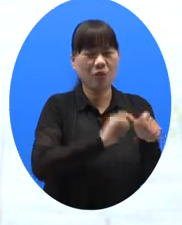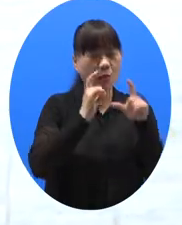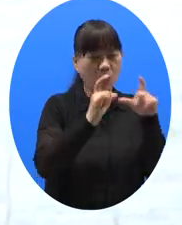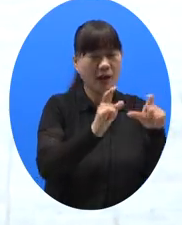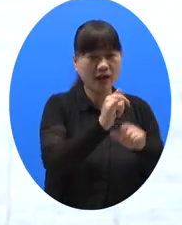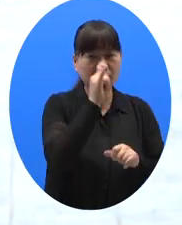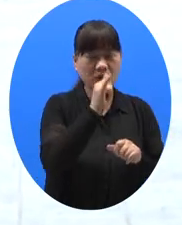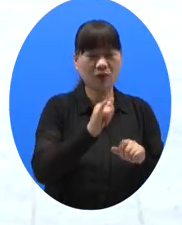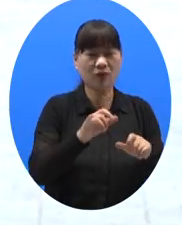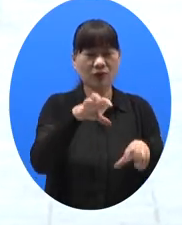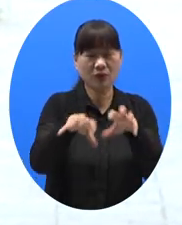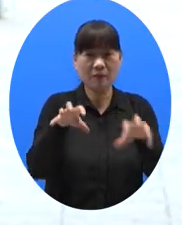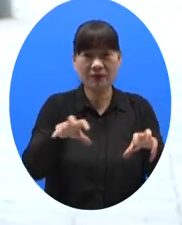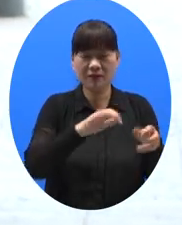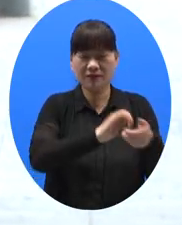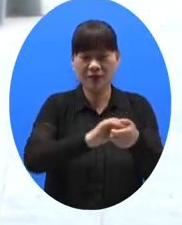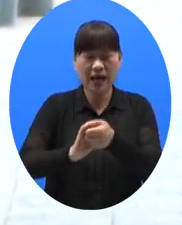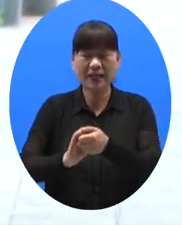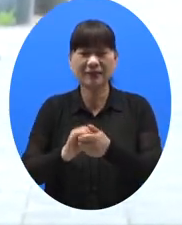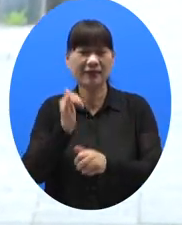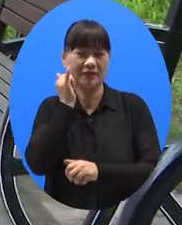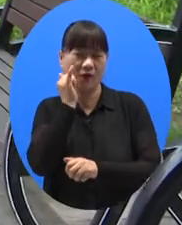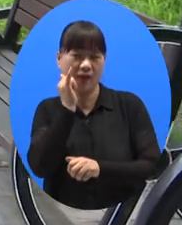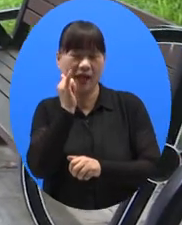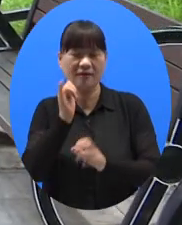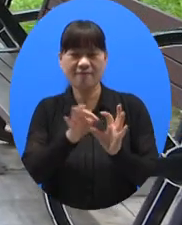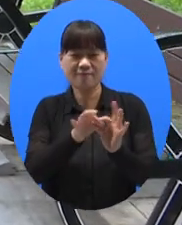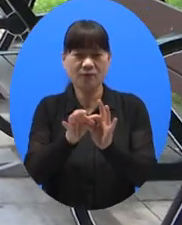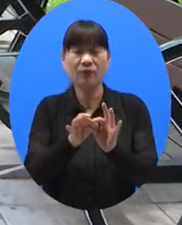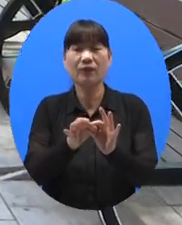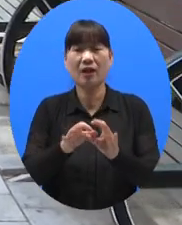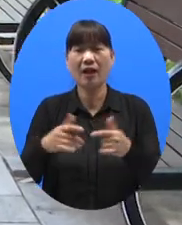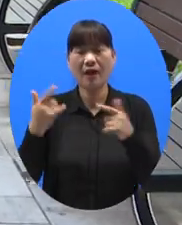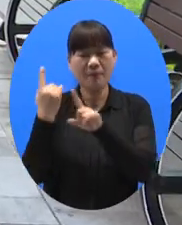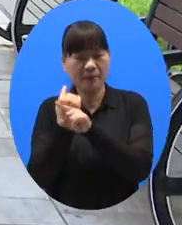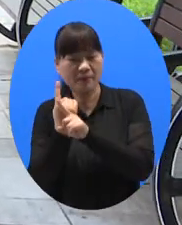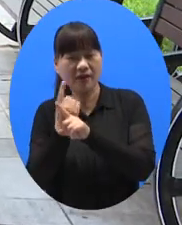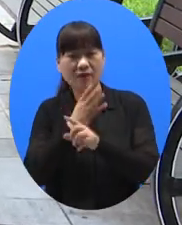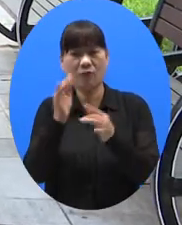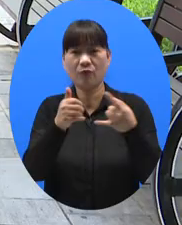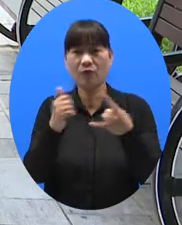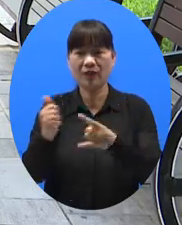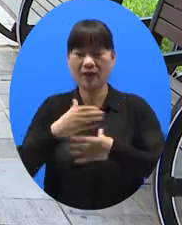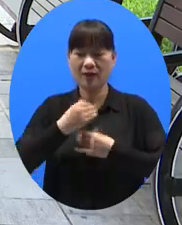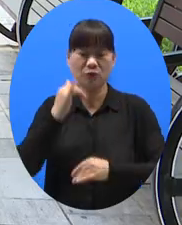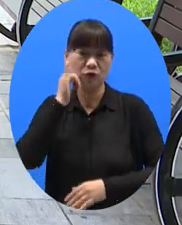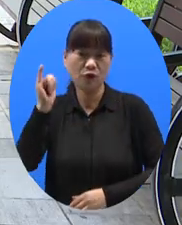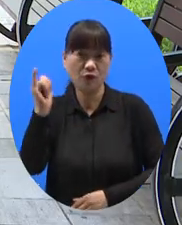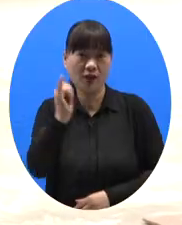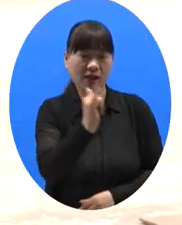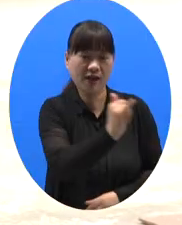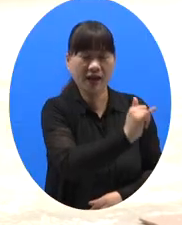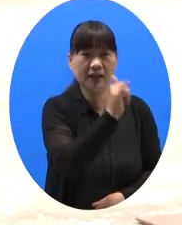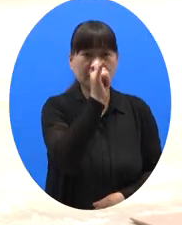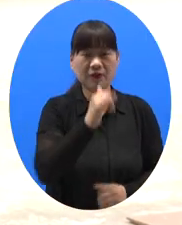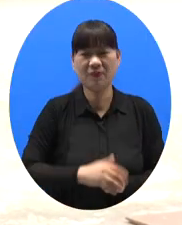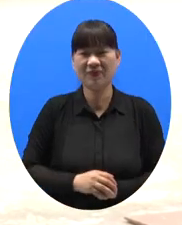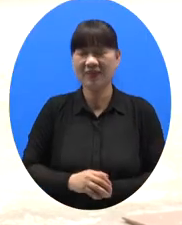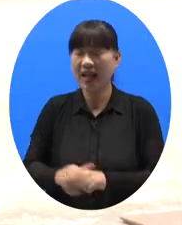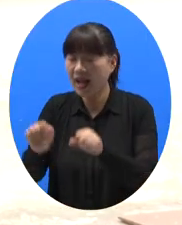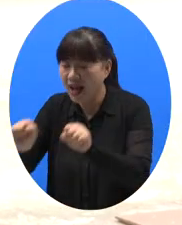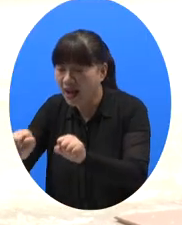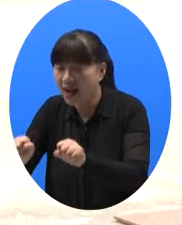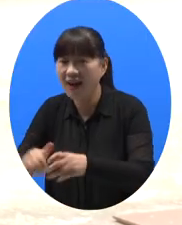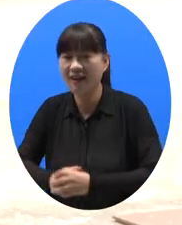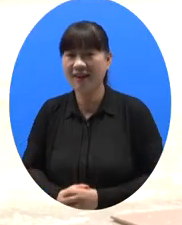동네마다 짜져 있는 비상 연락망을 통해 매일같이 어르신들에게 안부 전화를 돌리고 어르신